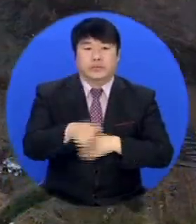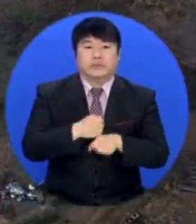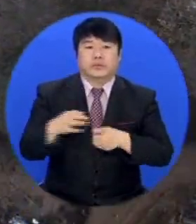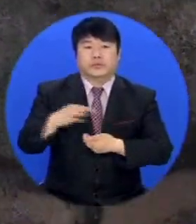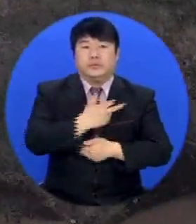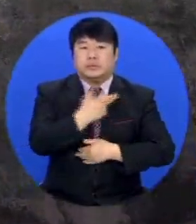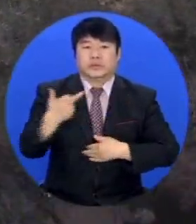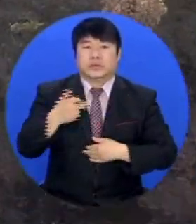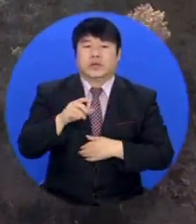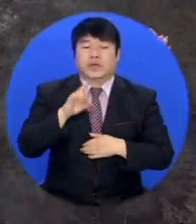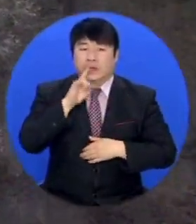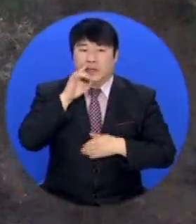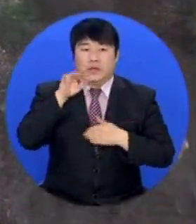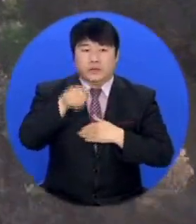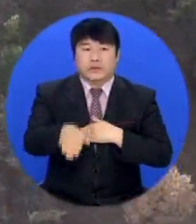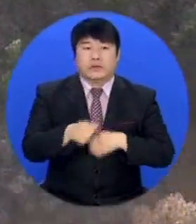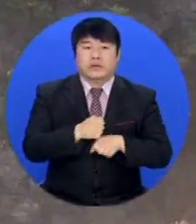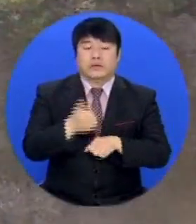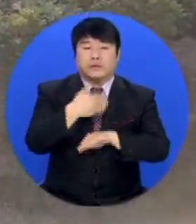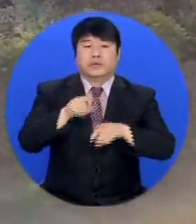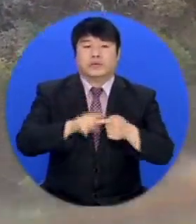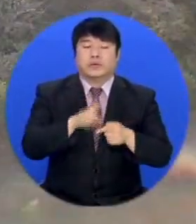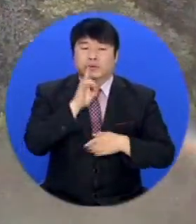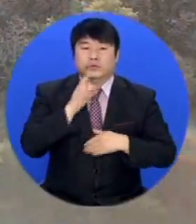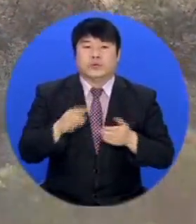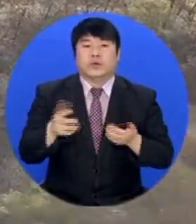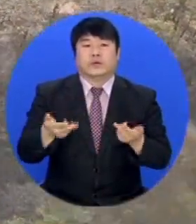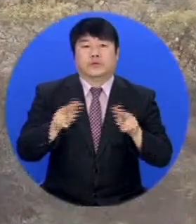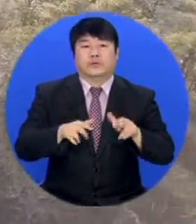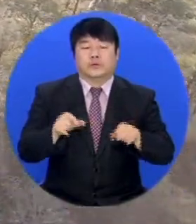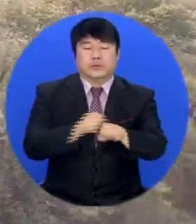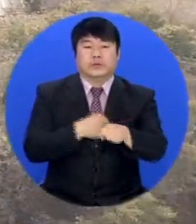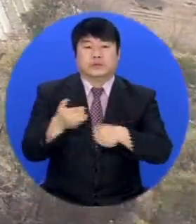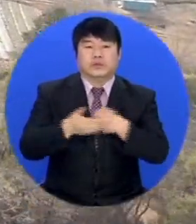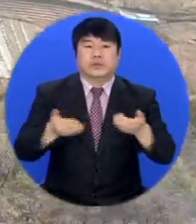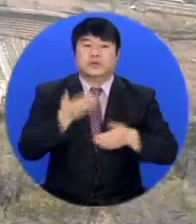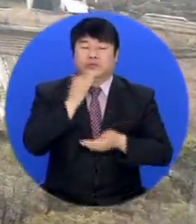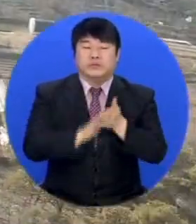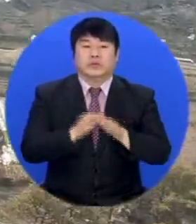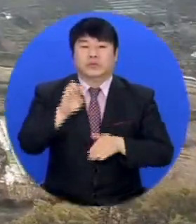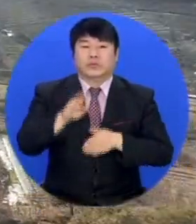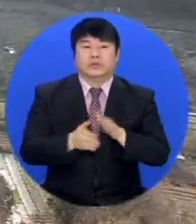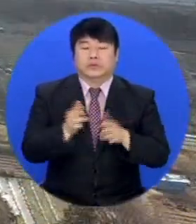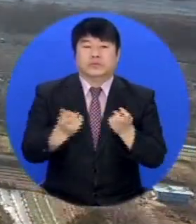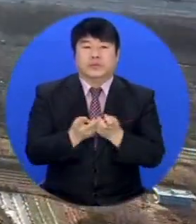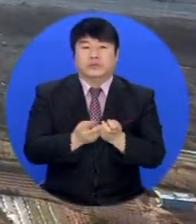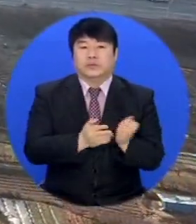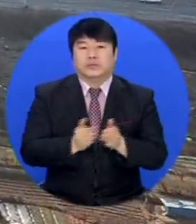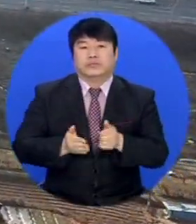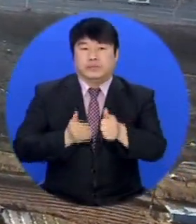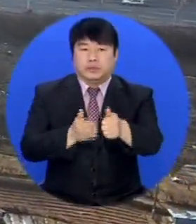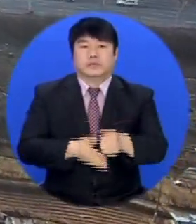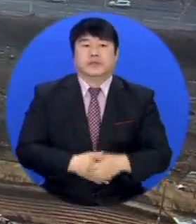떨어져 계획대로 중앙공원 특례 사업을 할 수 없다며 광주시의 대책 마련을 요구했습니다.